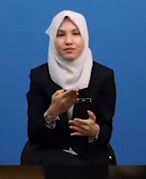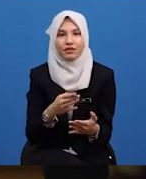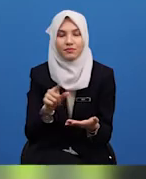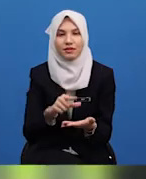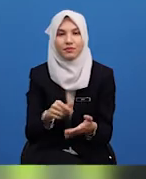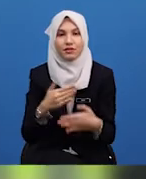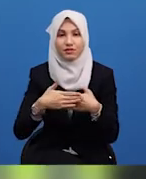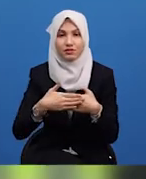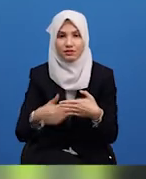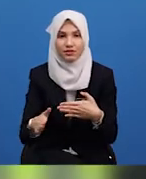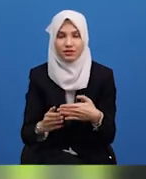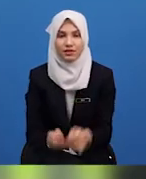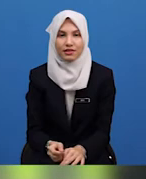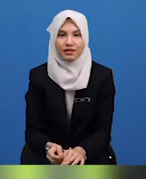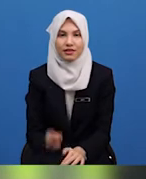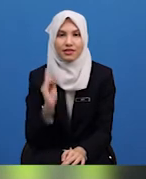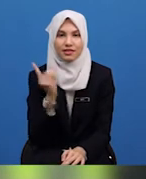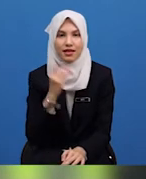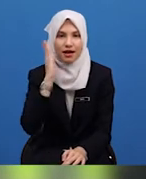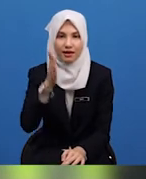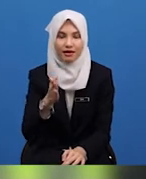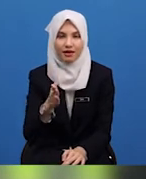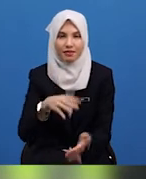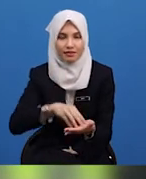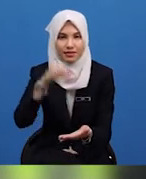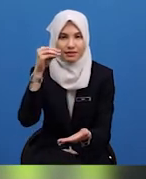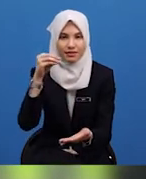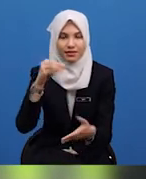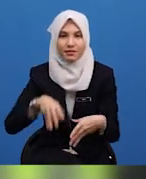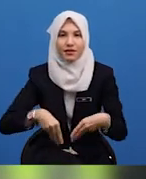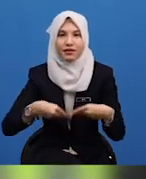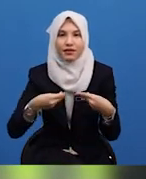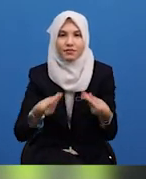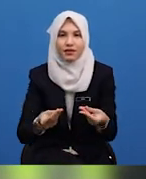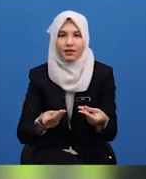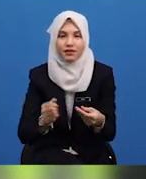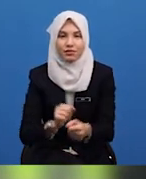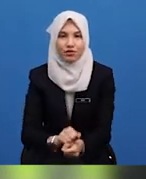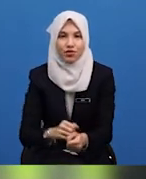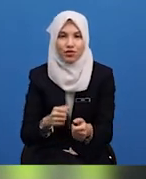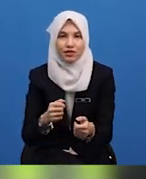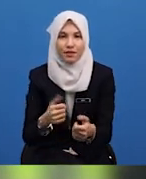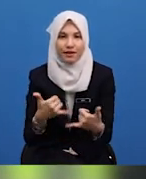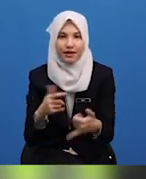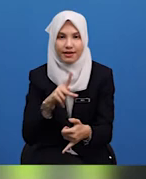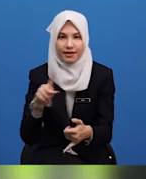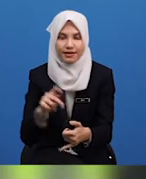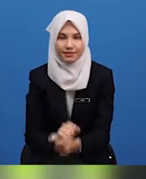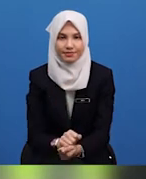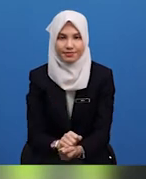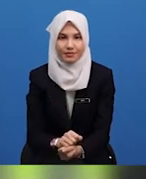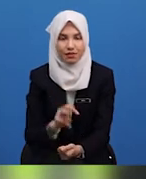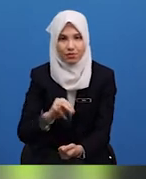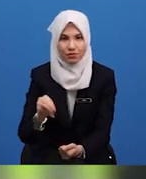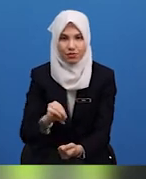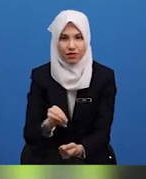gambus. Seterusnya, kita akan belajar cara bagaimana tremolo dimainkan. Cikgu mohon murid-murid memberi